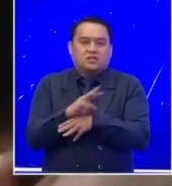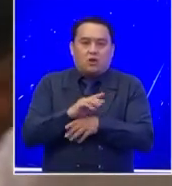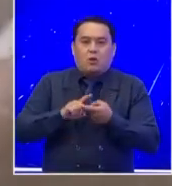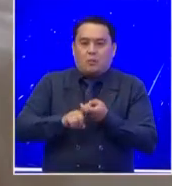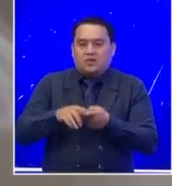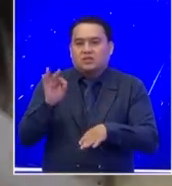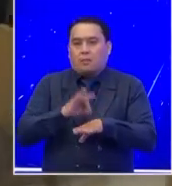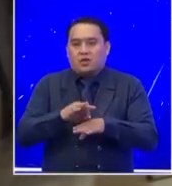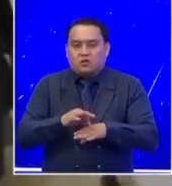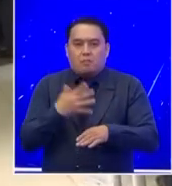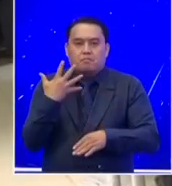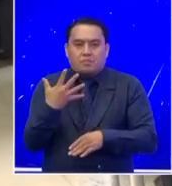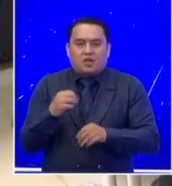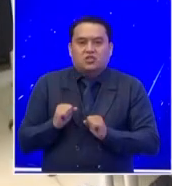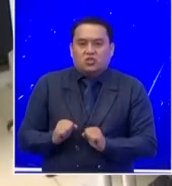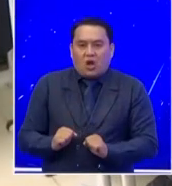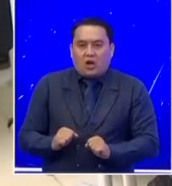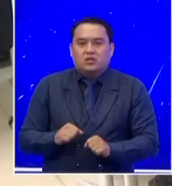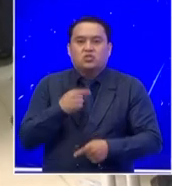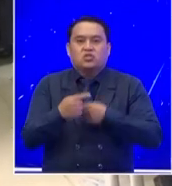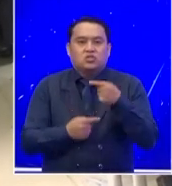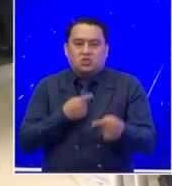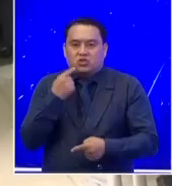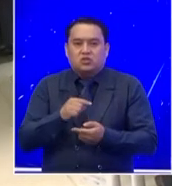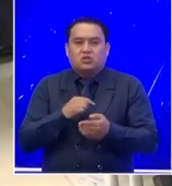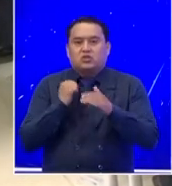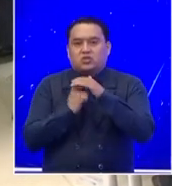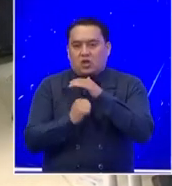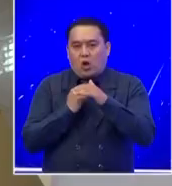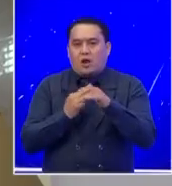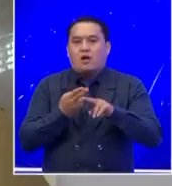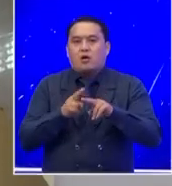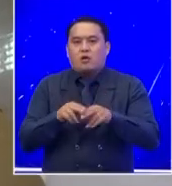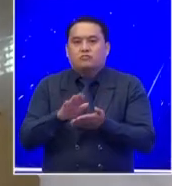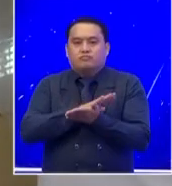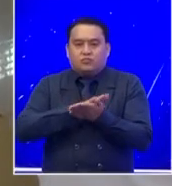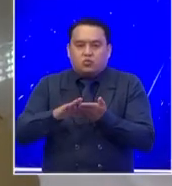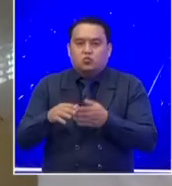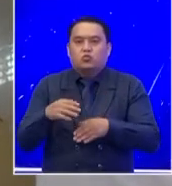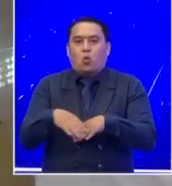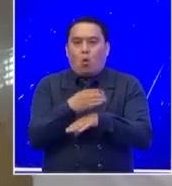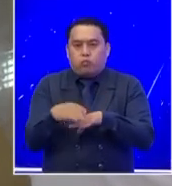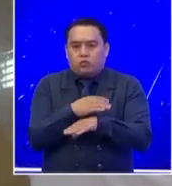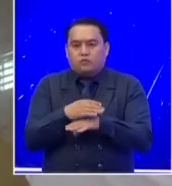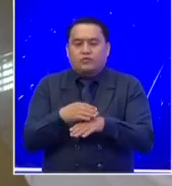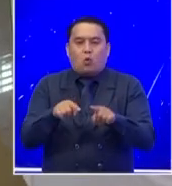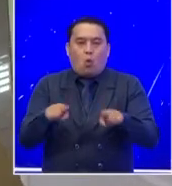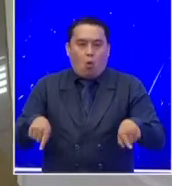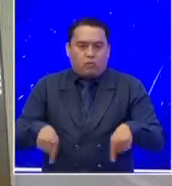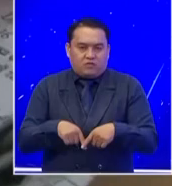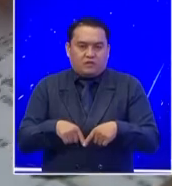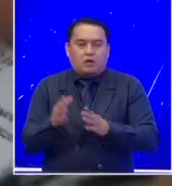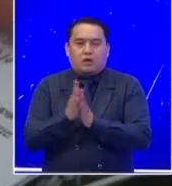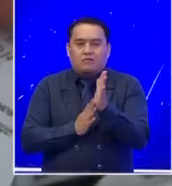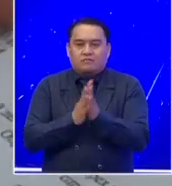мер защиты. Прохождение тестируемого через дезинфицирующий тоннель, обработка обуви специальным дезинфицирующим ковриком, обработка